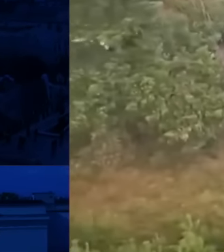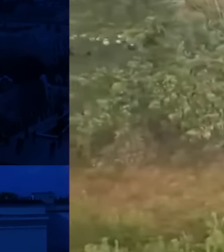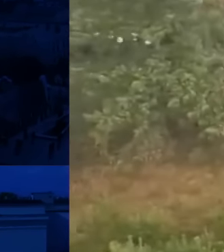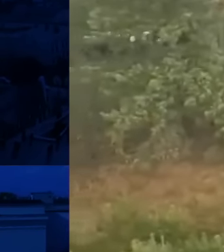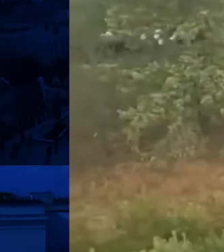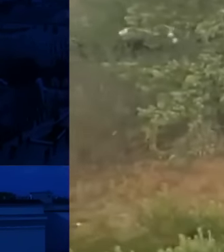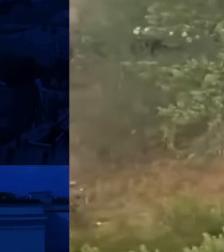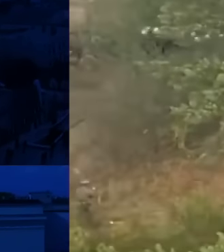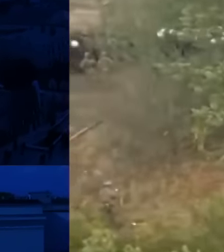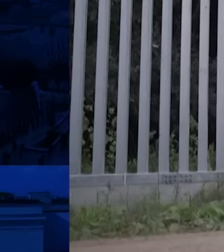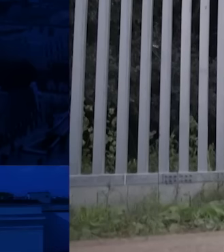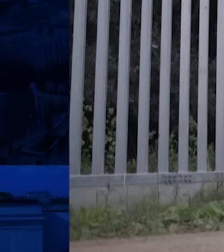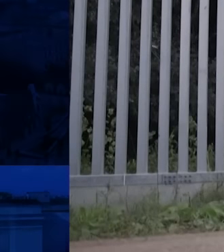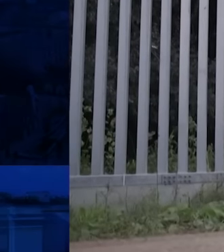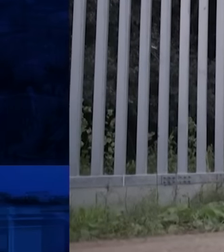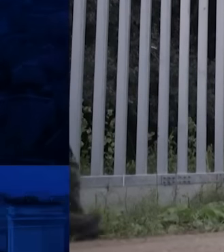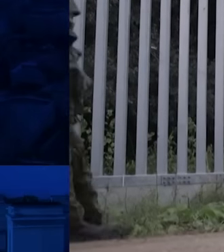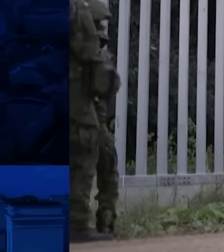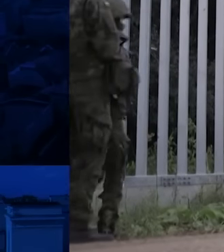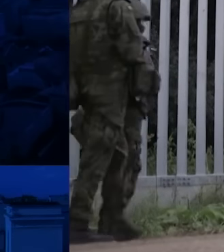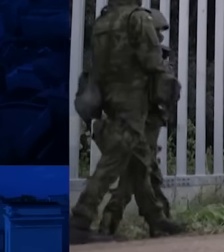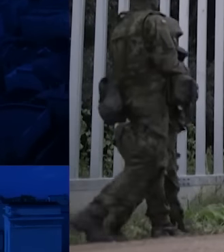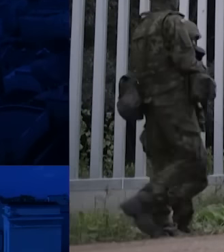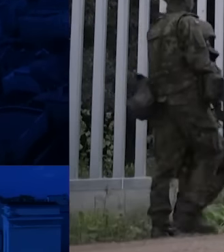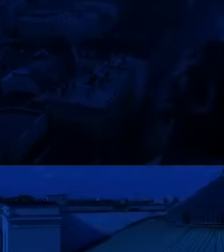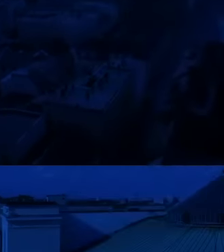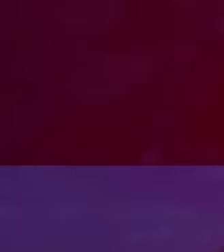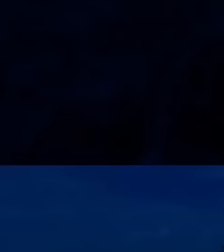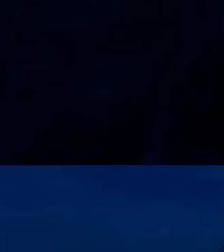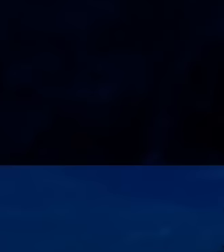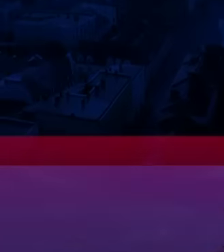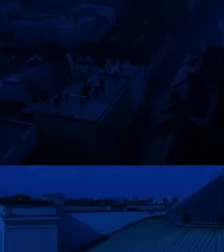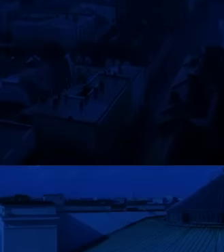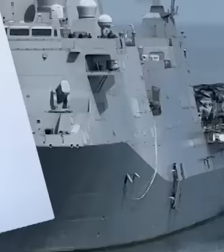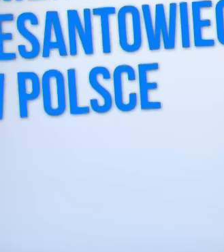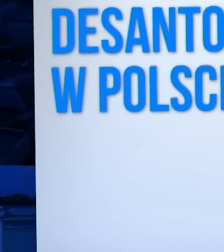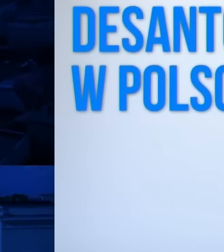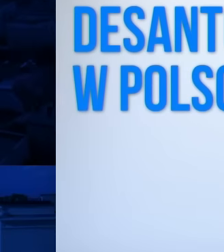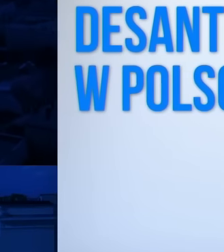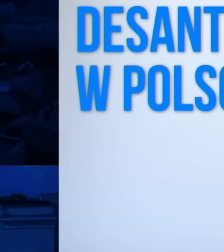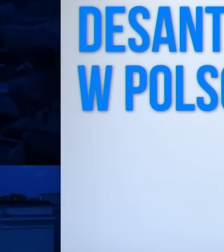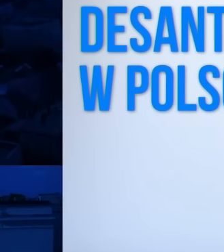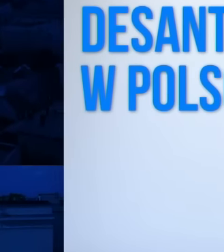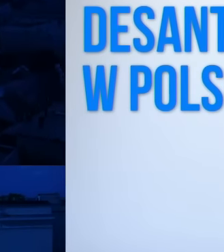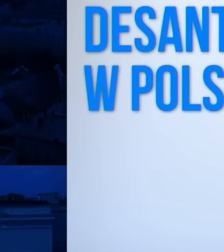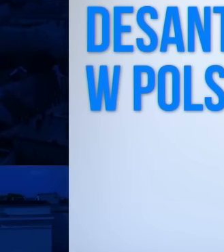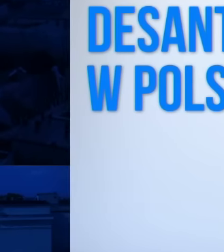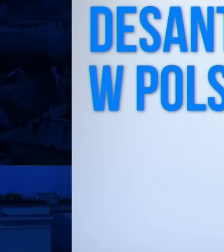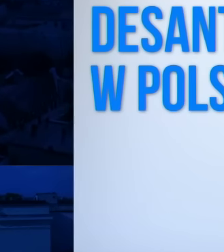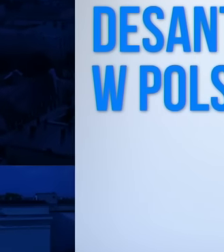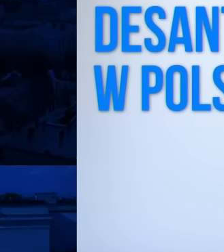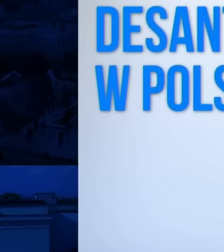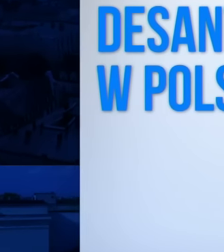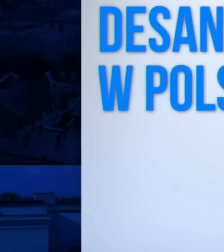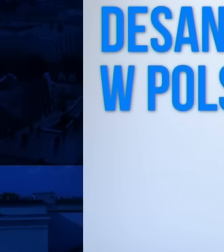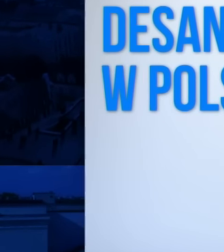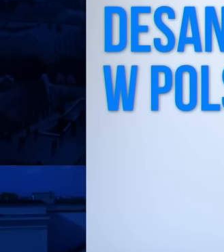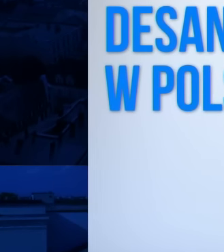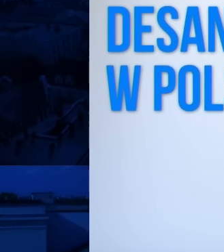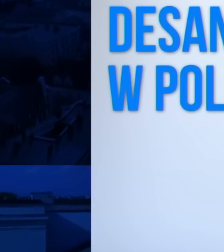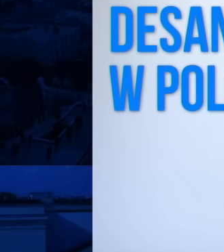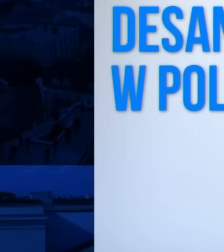wdzierania się nielegalnych migrantów do Polski zarówno przez wschodnią, jak i zachodnią granicę. Do gdyńskiego portu przypłynął amerykański